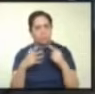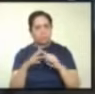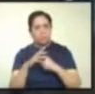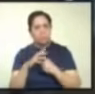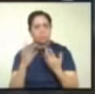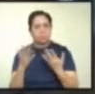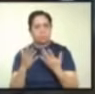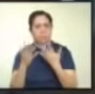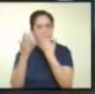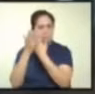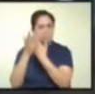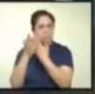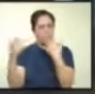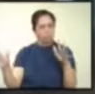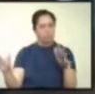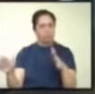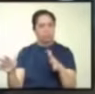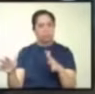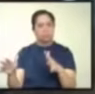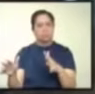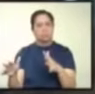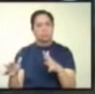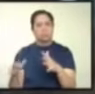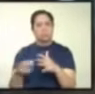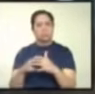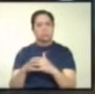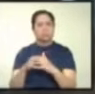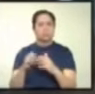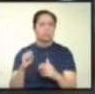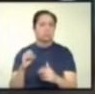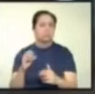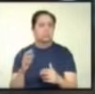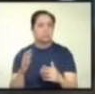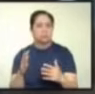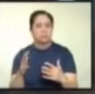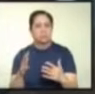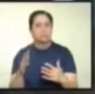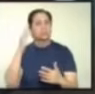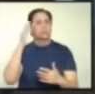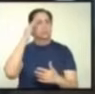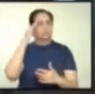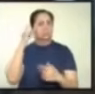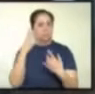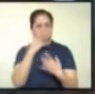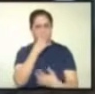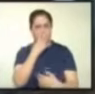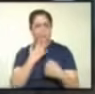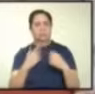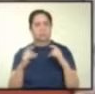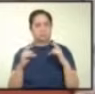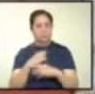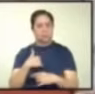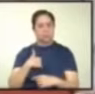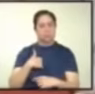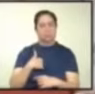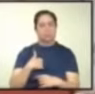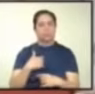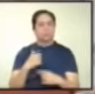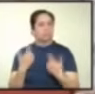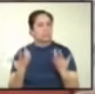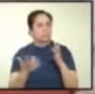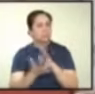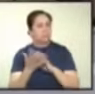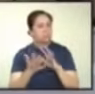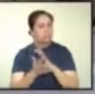nila? Napakulong namin sila eh. So, alam namin na may galit din sila sa amin. Malabo rin daw